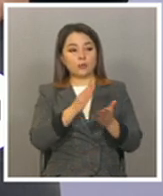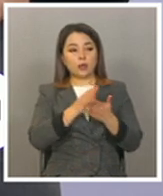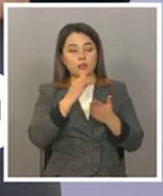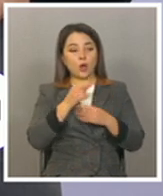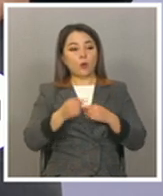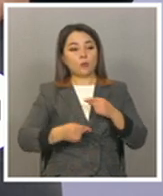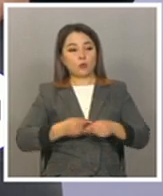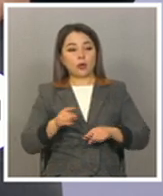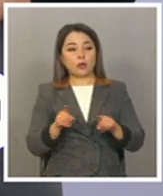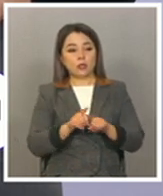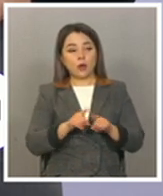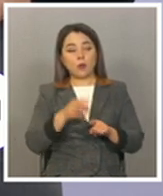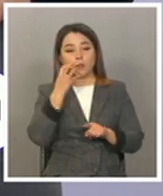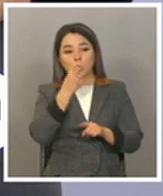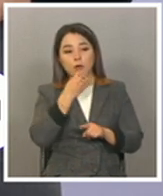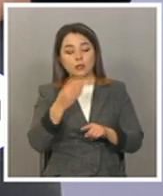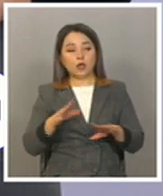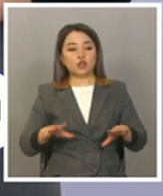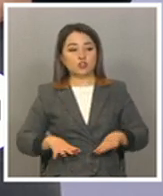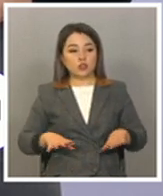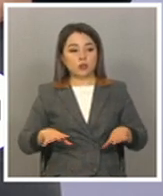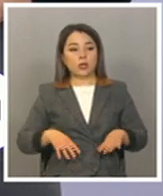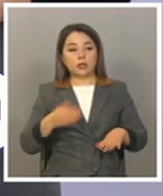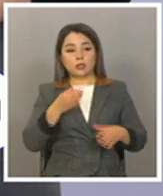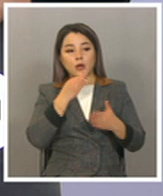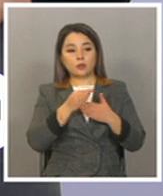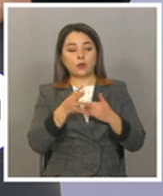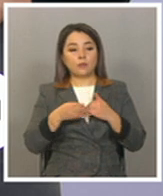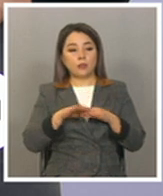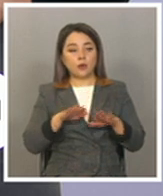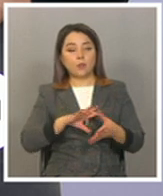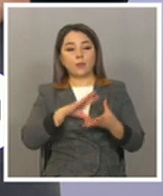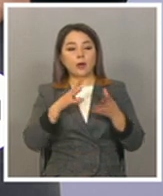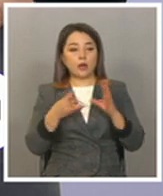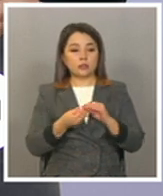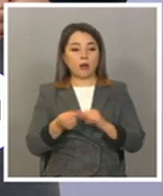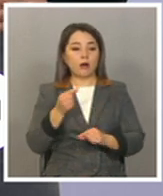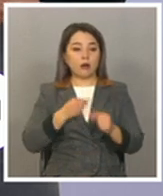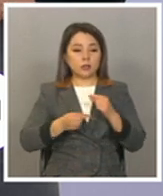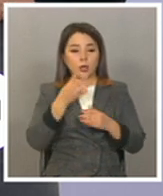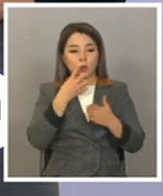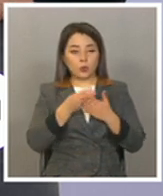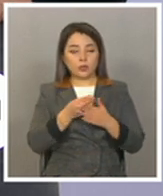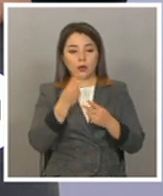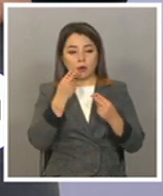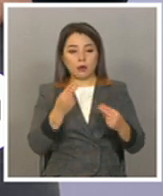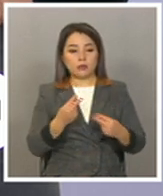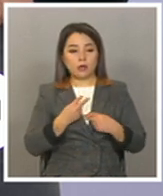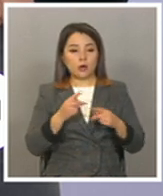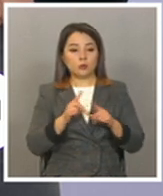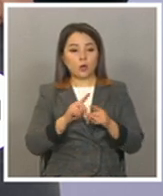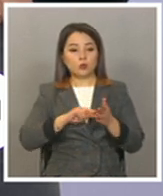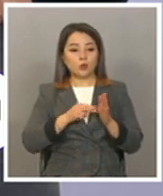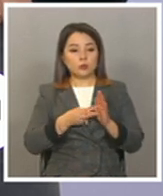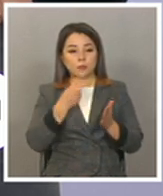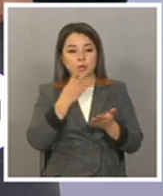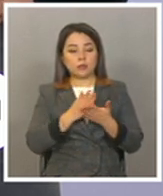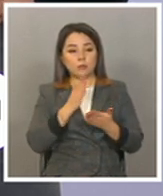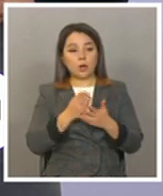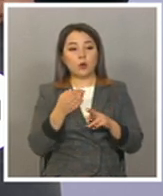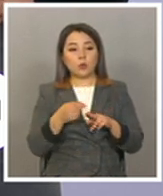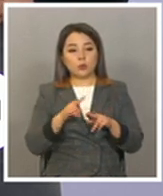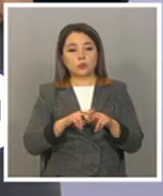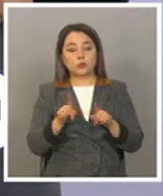мұрагерлері монғол жылқысының тұяғы тиген аймақтардың барлығын қайтадан өздеріне қаратуды жоспарлаған болатын. Осы